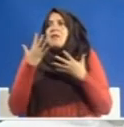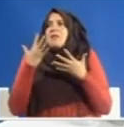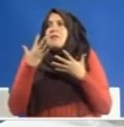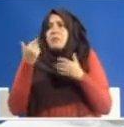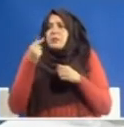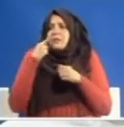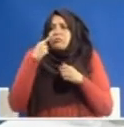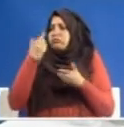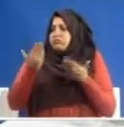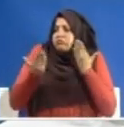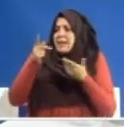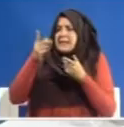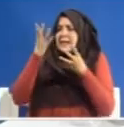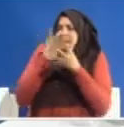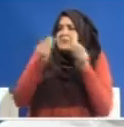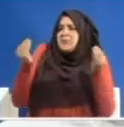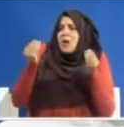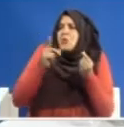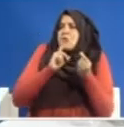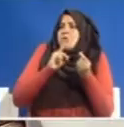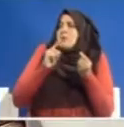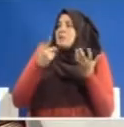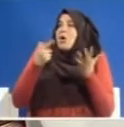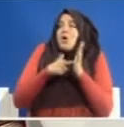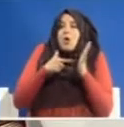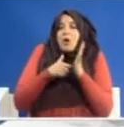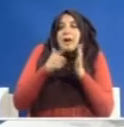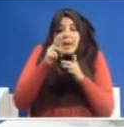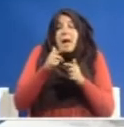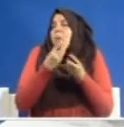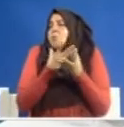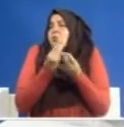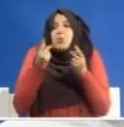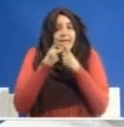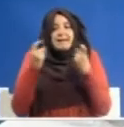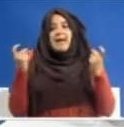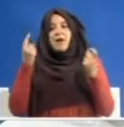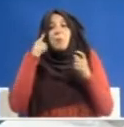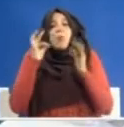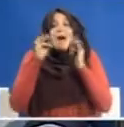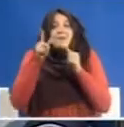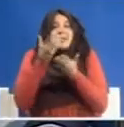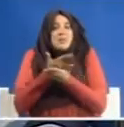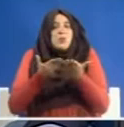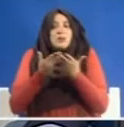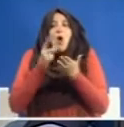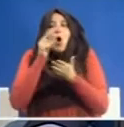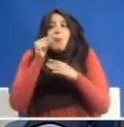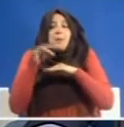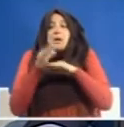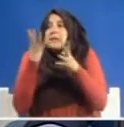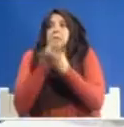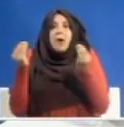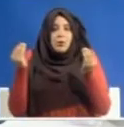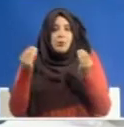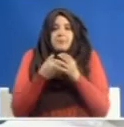طرف المشرع باش ممكن يزيد له مدة معينة. بلا ما نذكر في تفاصيل كثيرة يا أخي طه أكتفي بهذا. وكان حبيت نقول